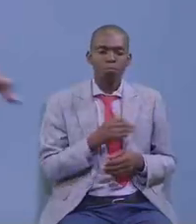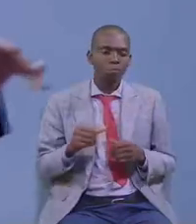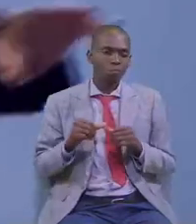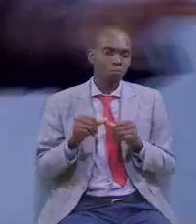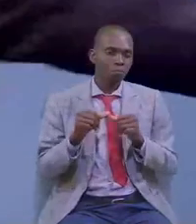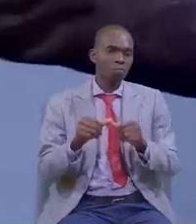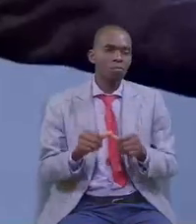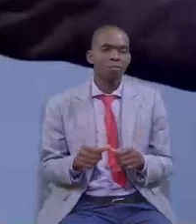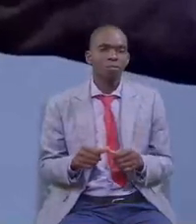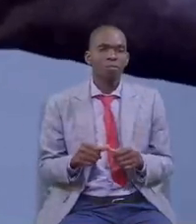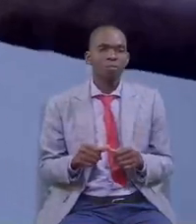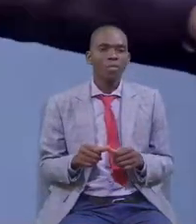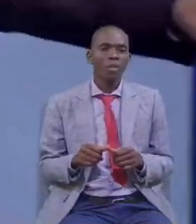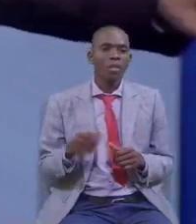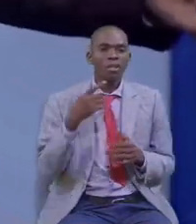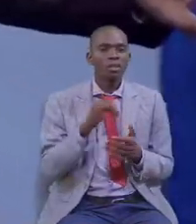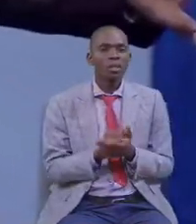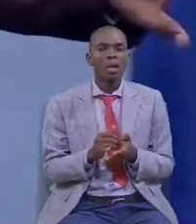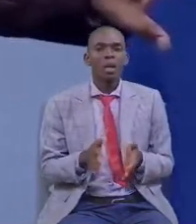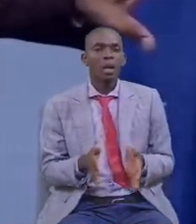Il dit, jetez vos filets là-bas